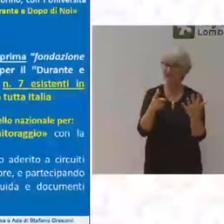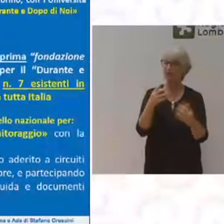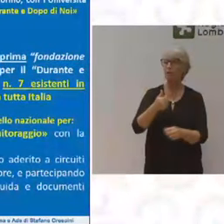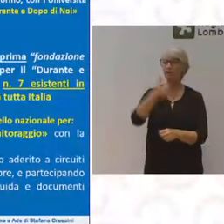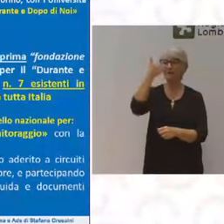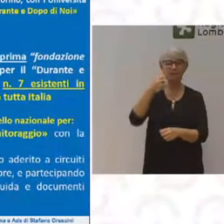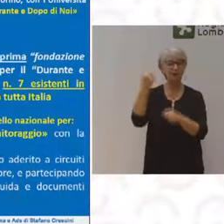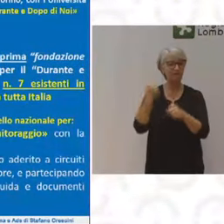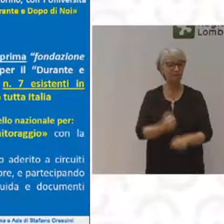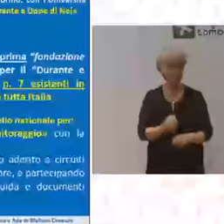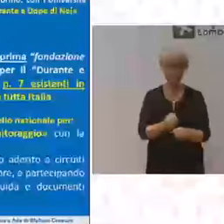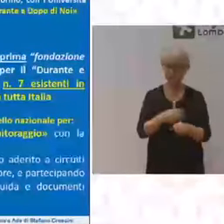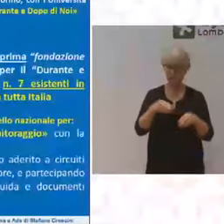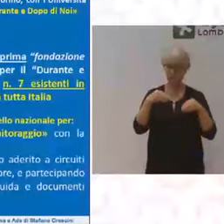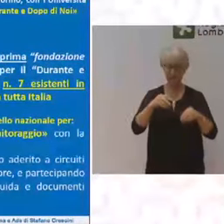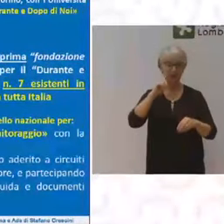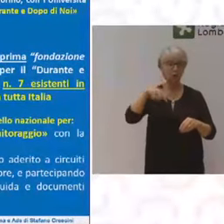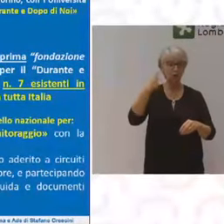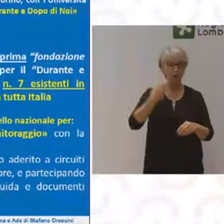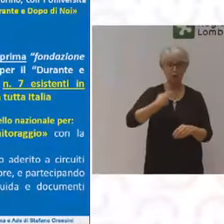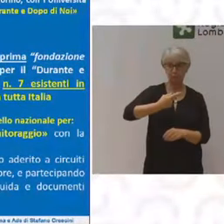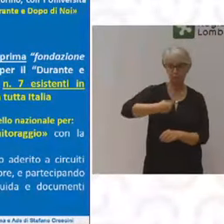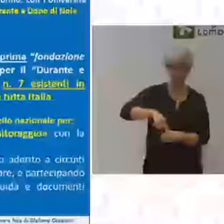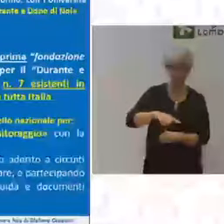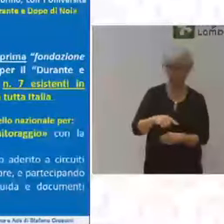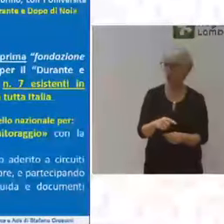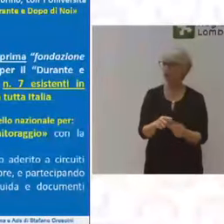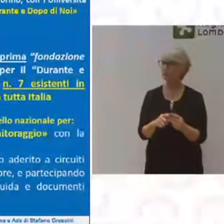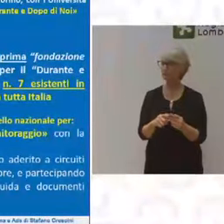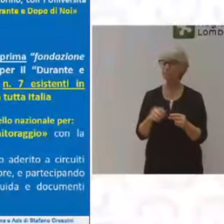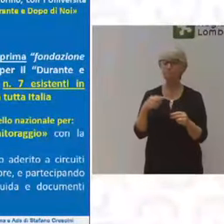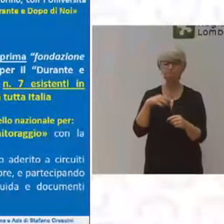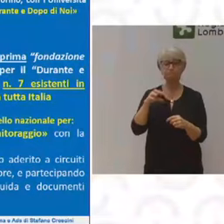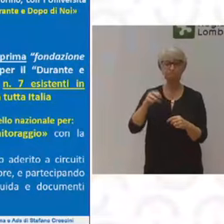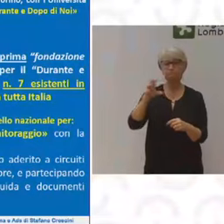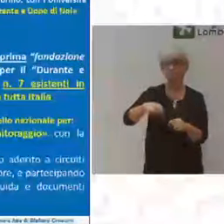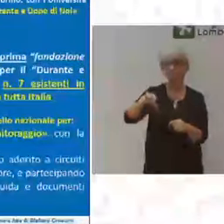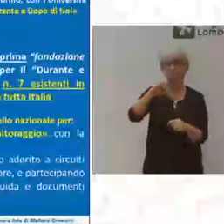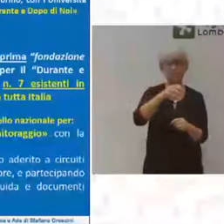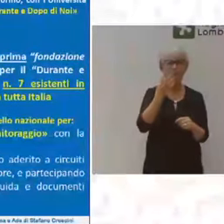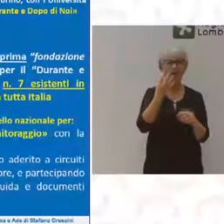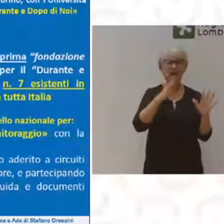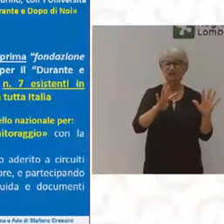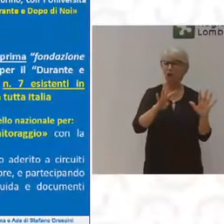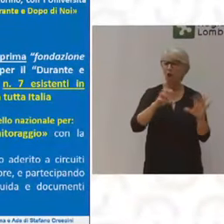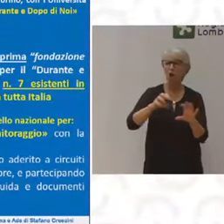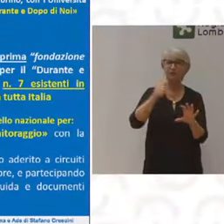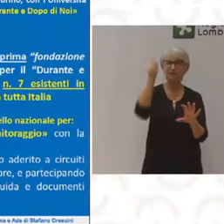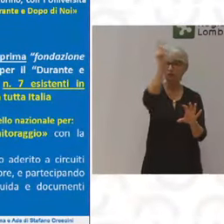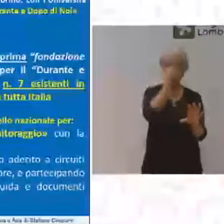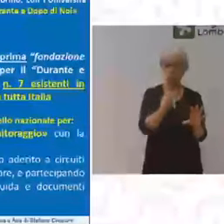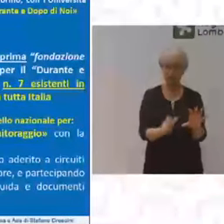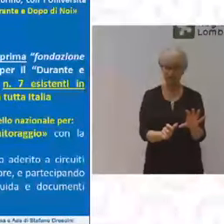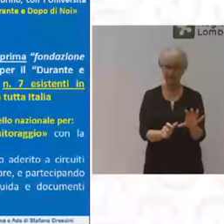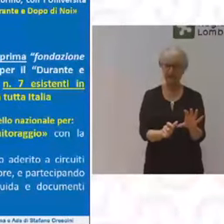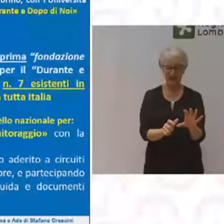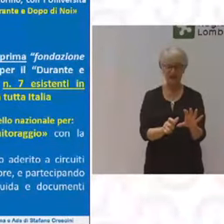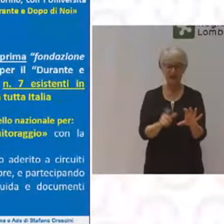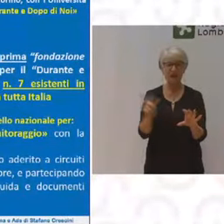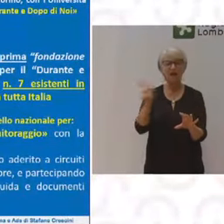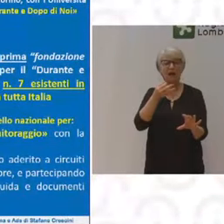fondazione di partecipazione per il dopo di noi, su sole 7 in Lombardia e 49 in Italia. Ed è citata per i monitori e la